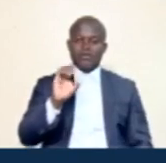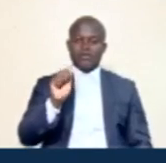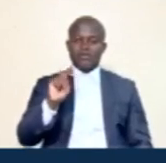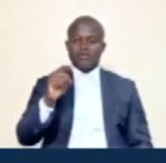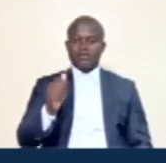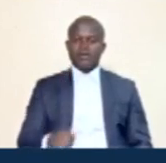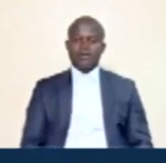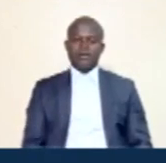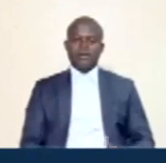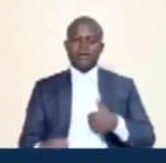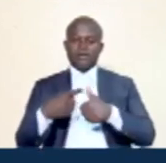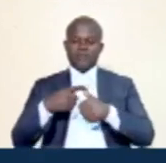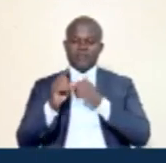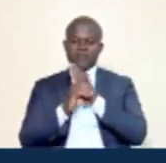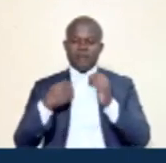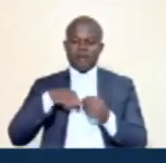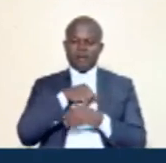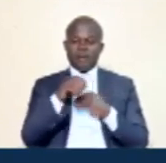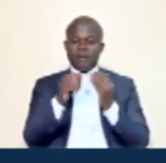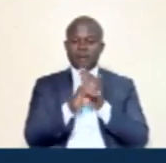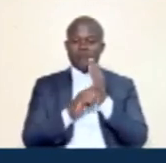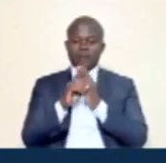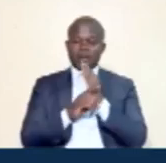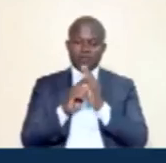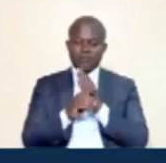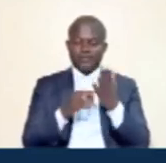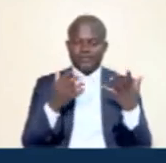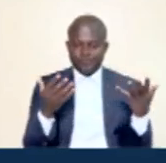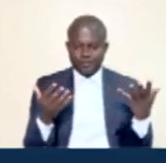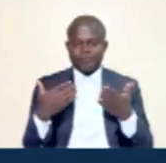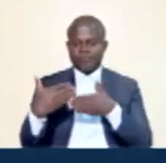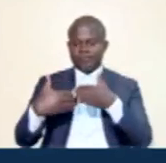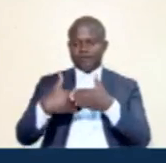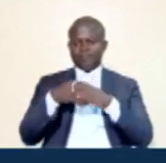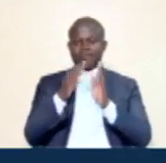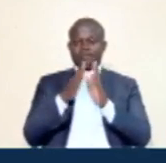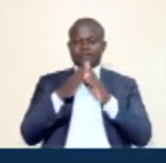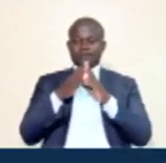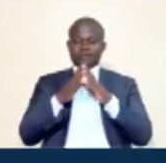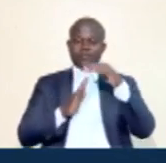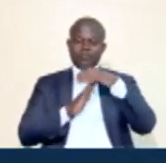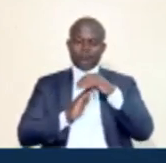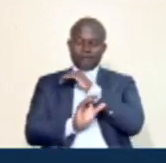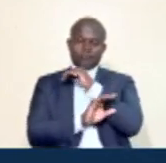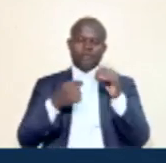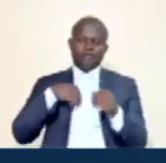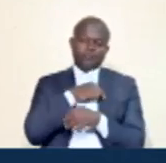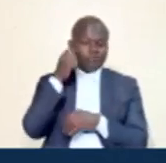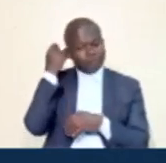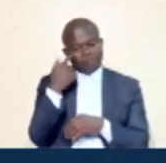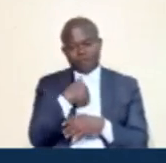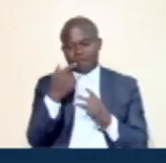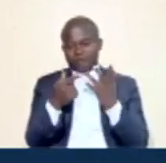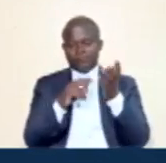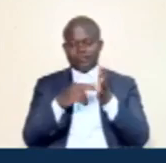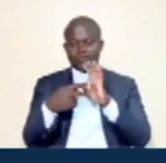uko akarere kacu uyu munsi ni akarere kayingayinga umurwa mukuru w'igihugu cyacu. Ibyo bifite icyo